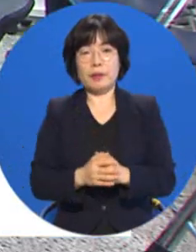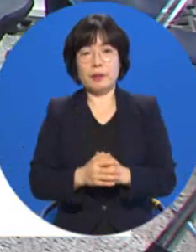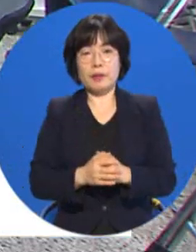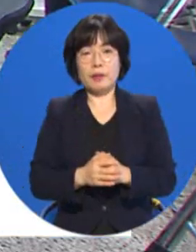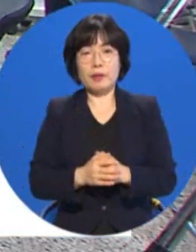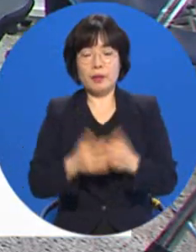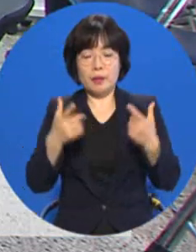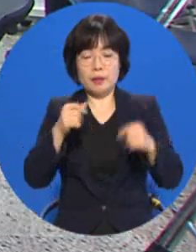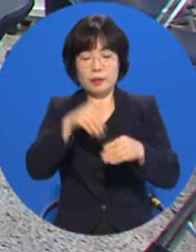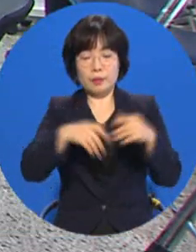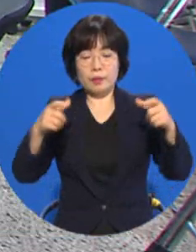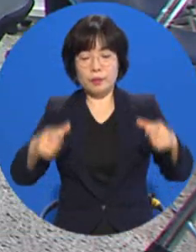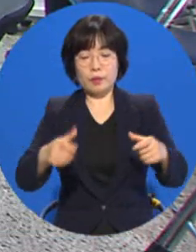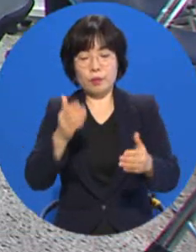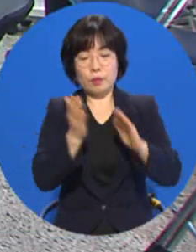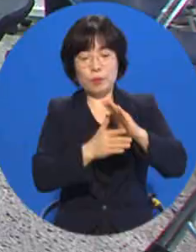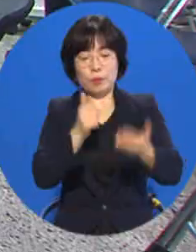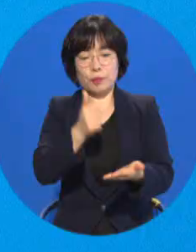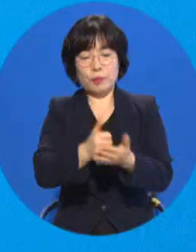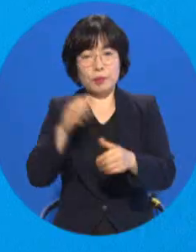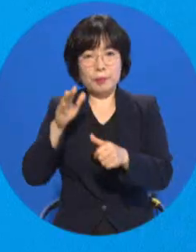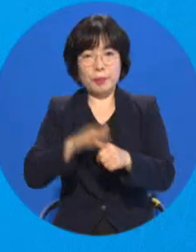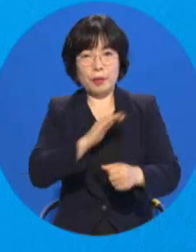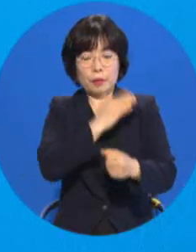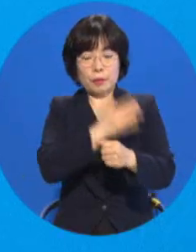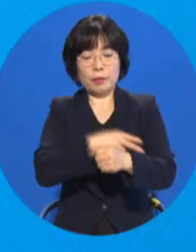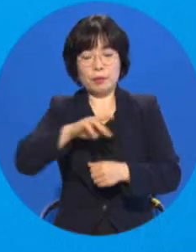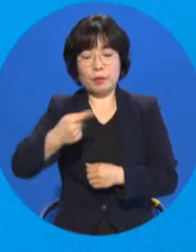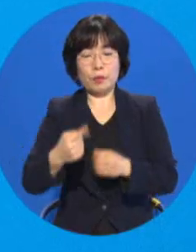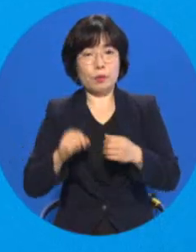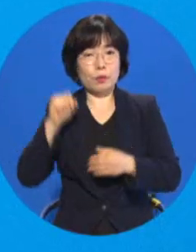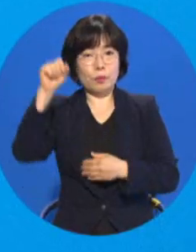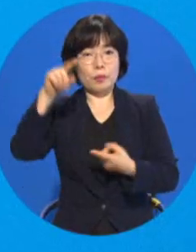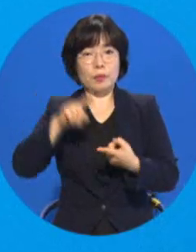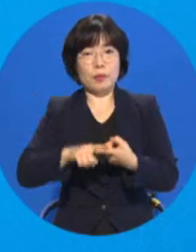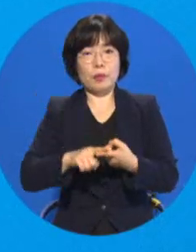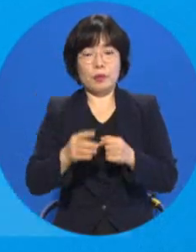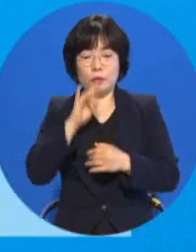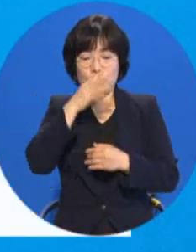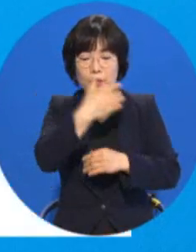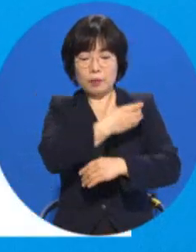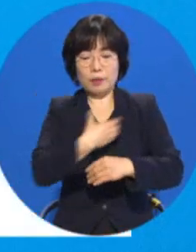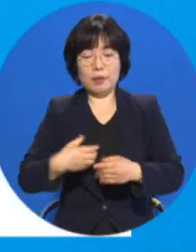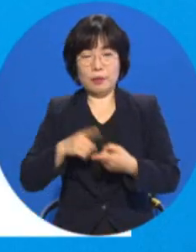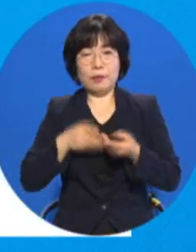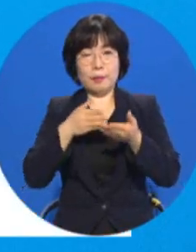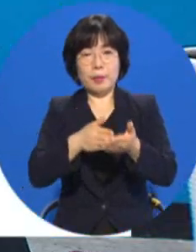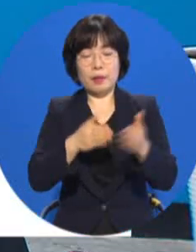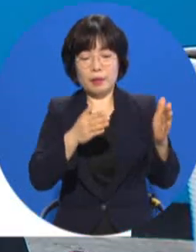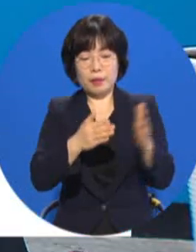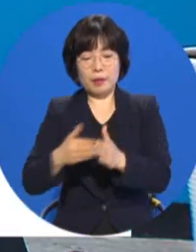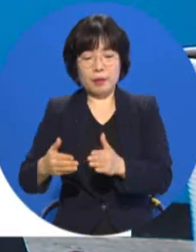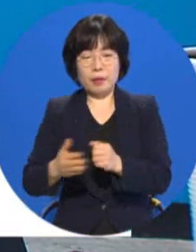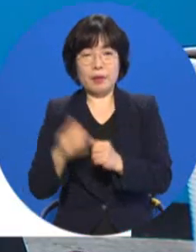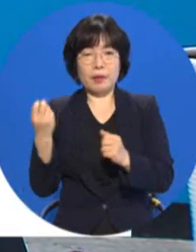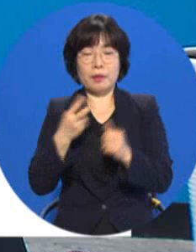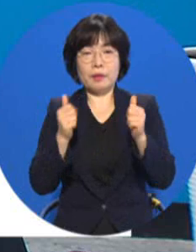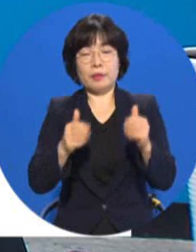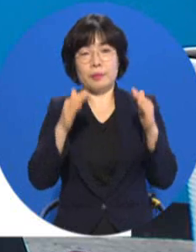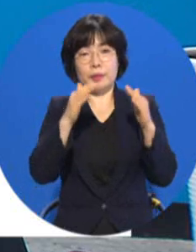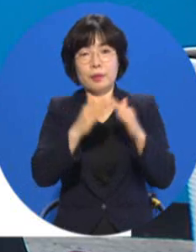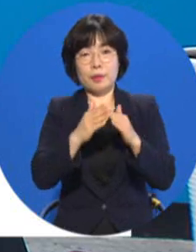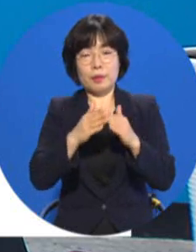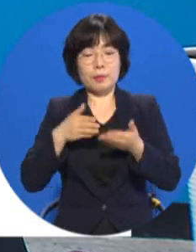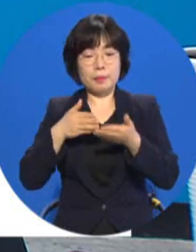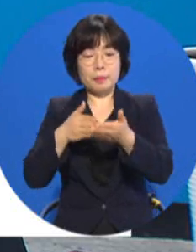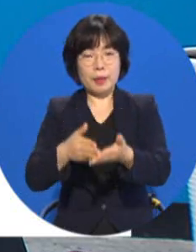또한 같은 선거구 공천심사에서 탈락한 권세도 예비후보자의 경우 중앙당에는 재심 청구가 기각된 가운데